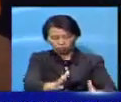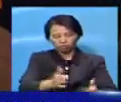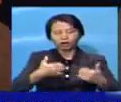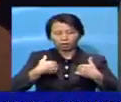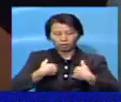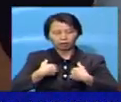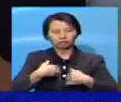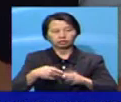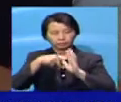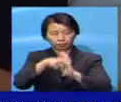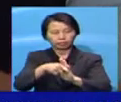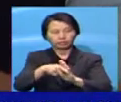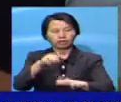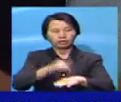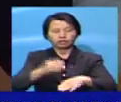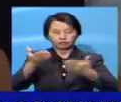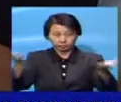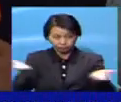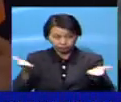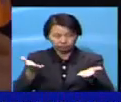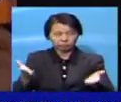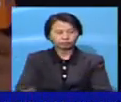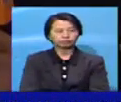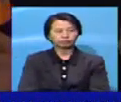ada dipamerkan di Balai Seni Visual